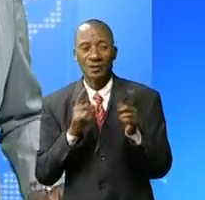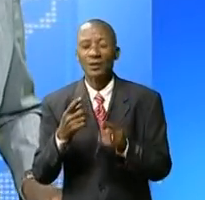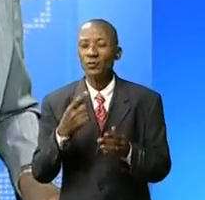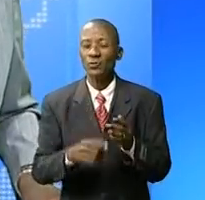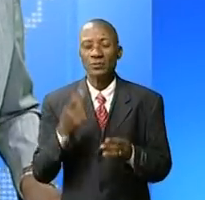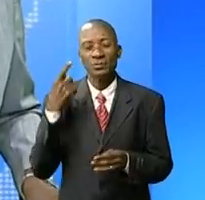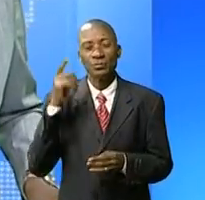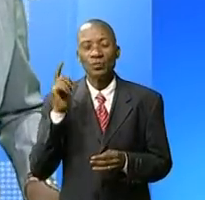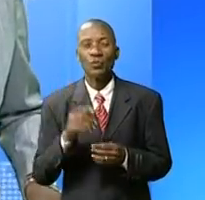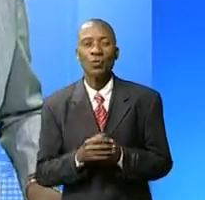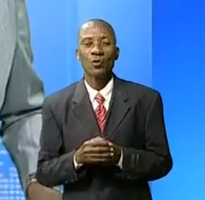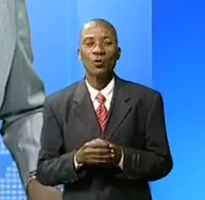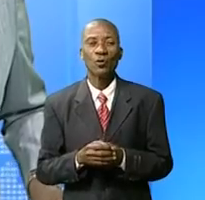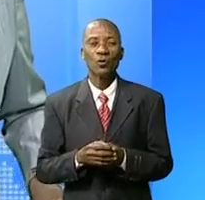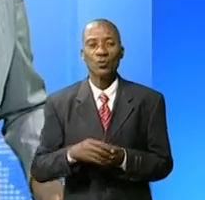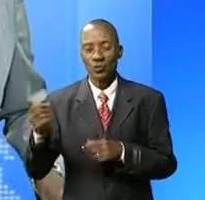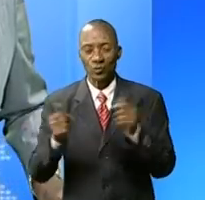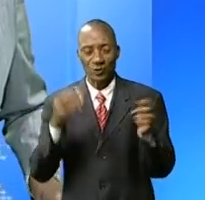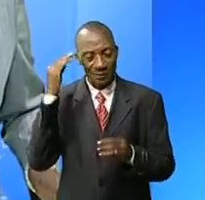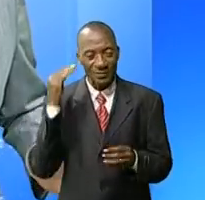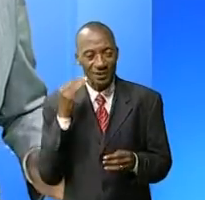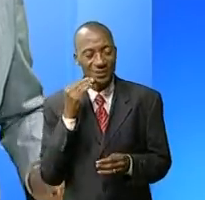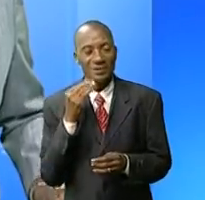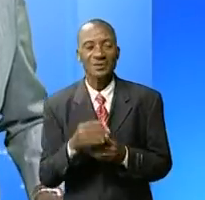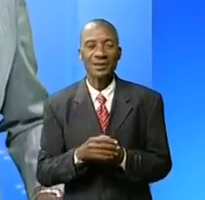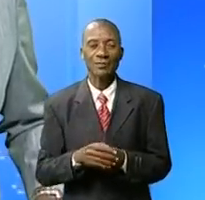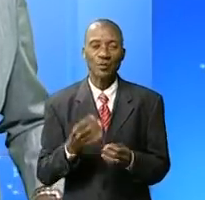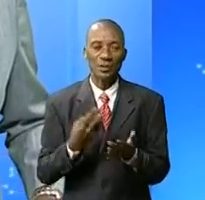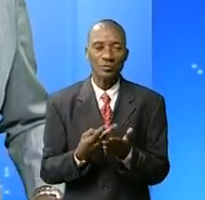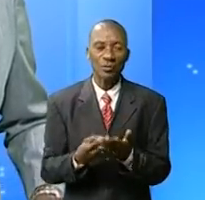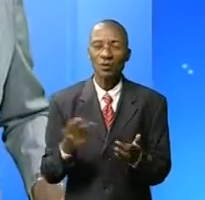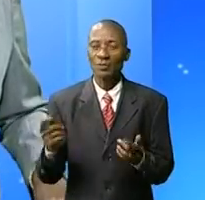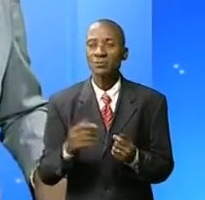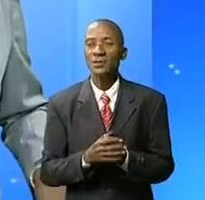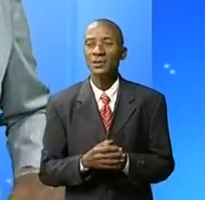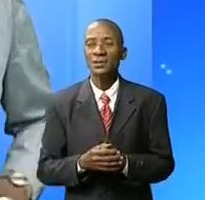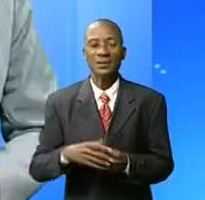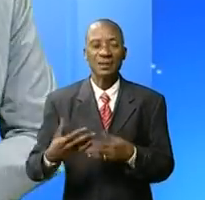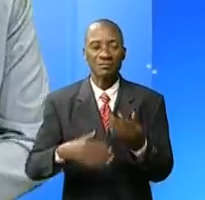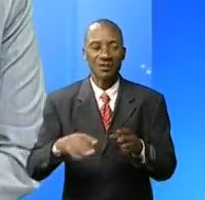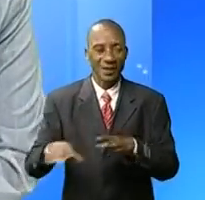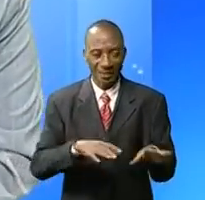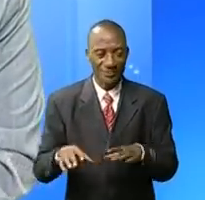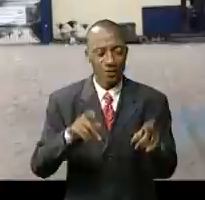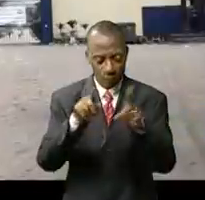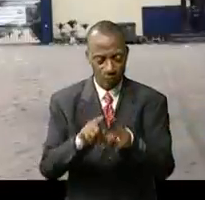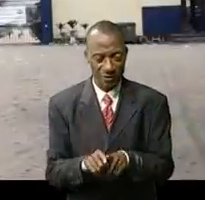sans aucune nouvelle d'eux. Une journée spéciale leur est dédiée tous les 30 août de chaque année suivie.